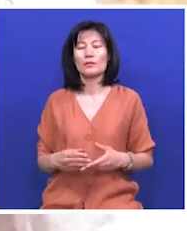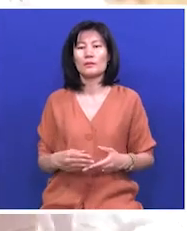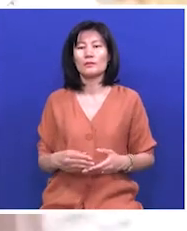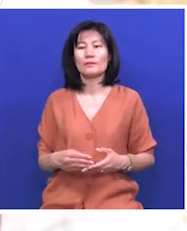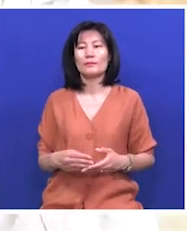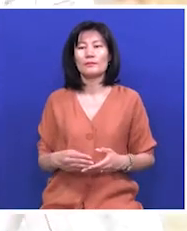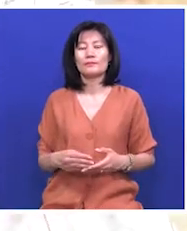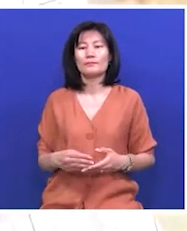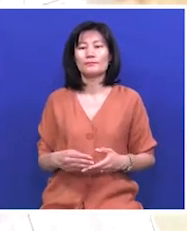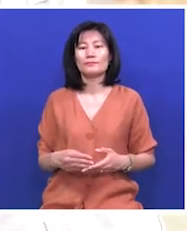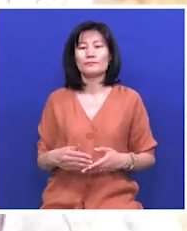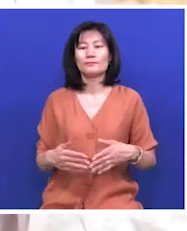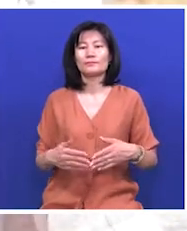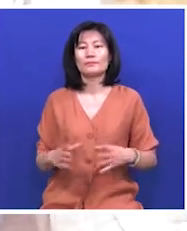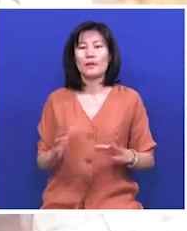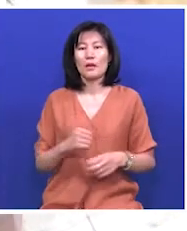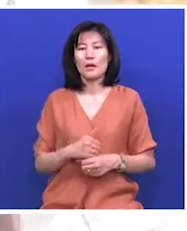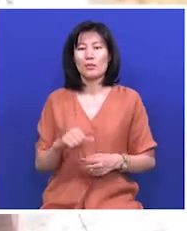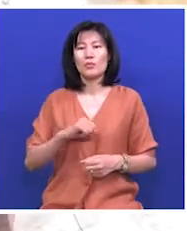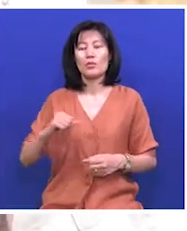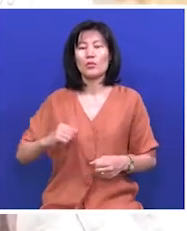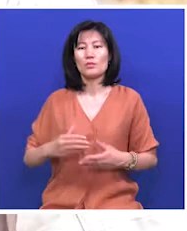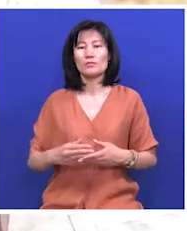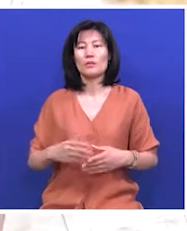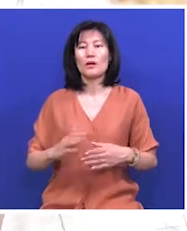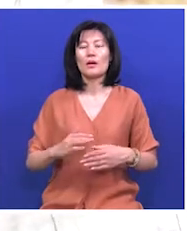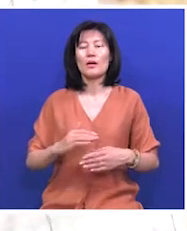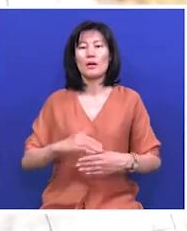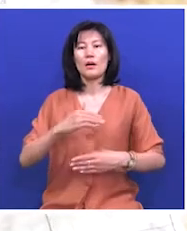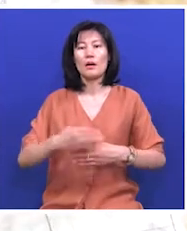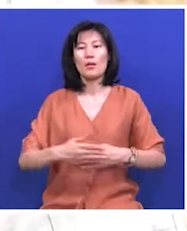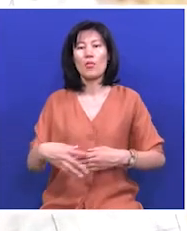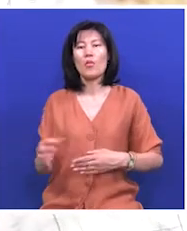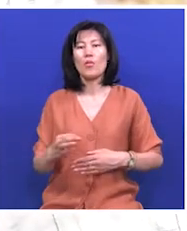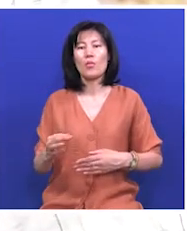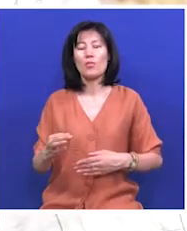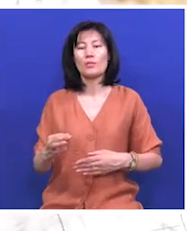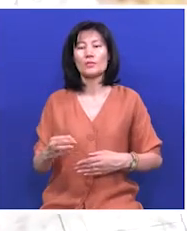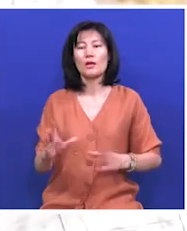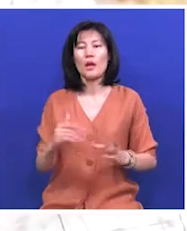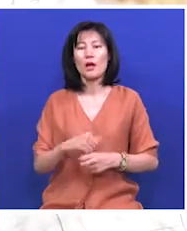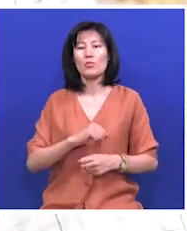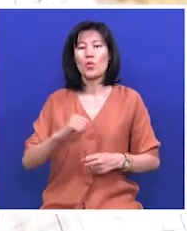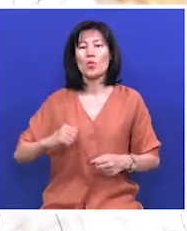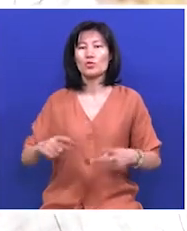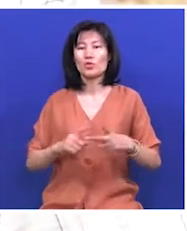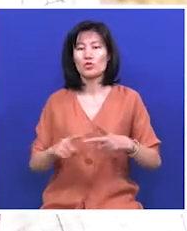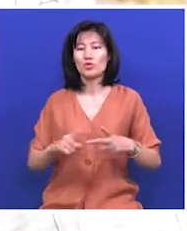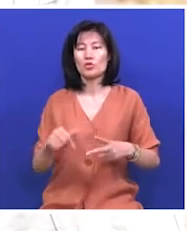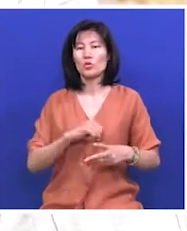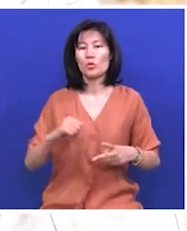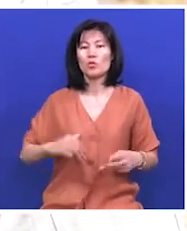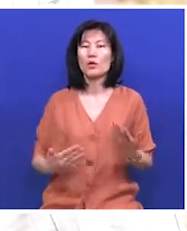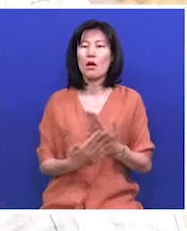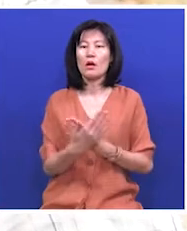жатыр әкіміз де кеш келді өзіміздің әкімшілігіміз облыс әкімі 3 рет келді бізге